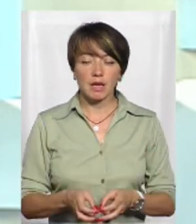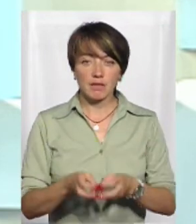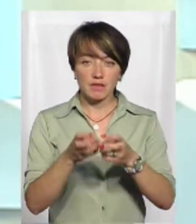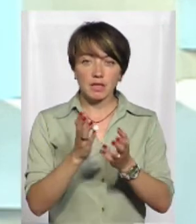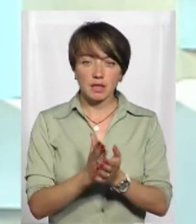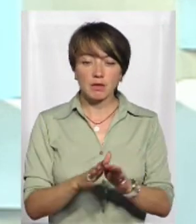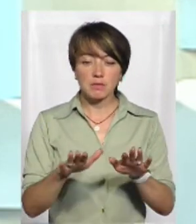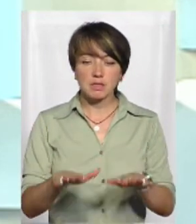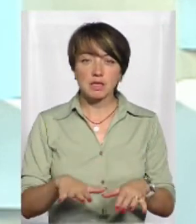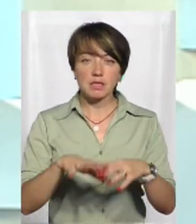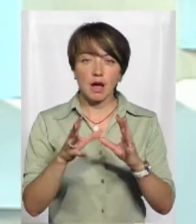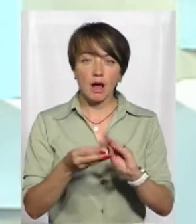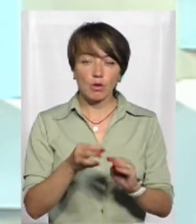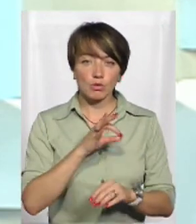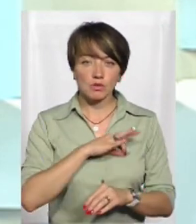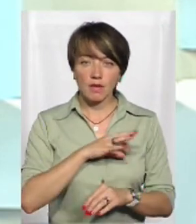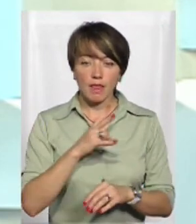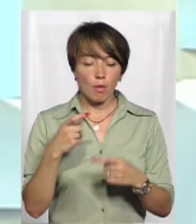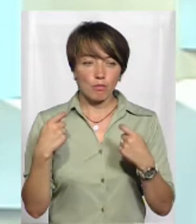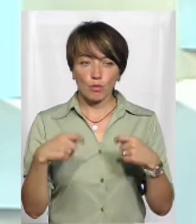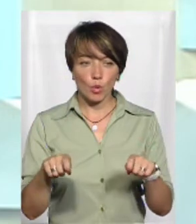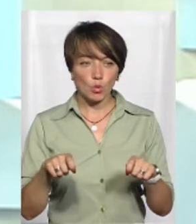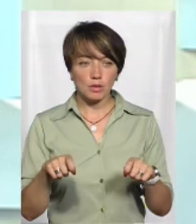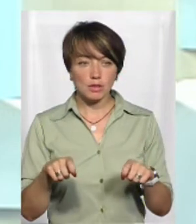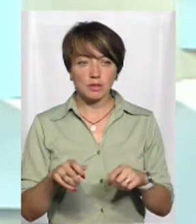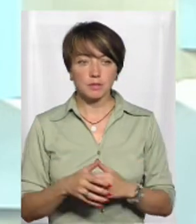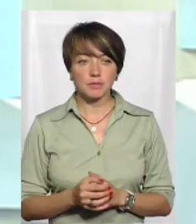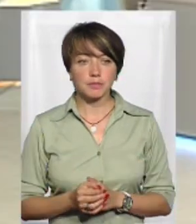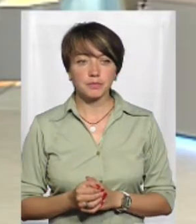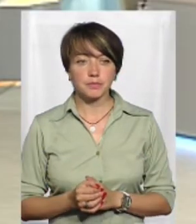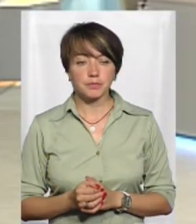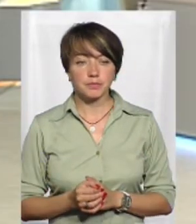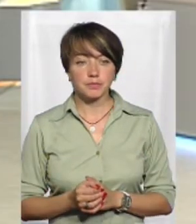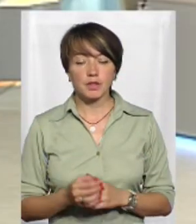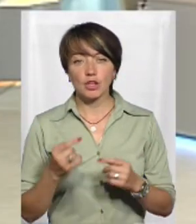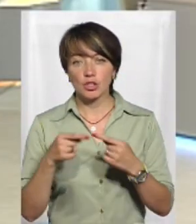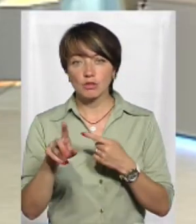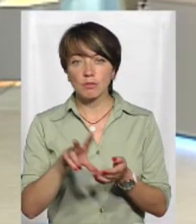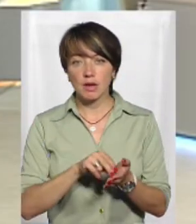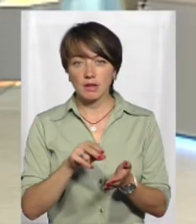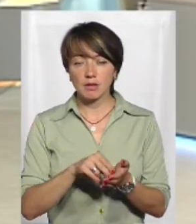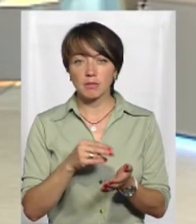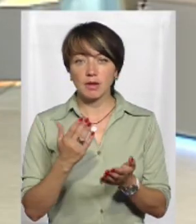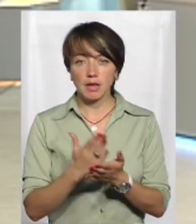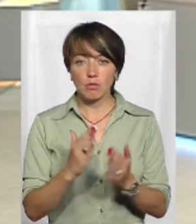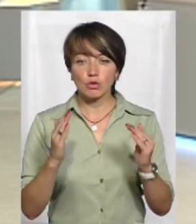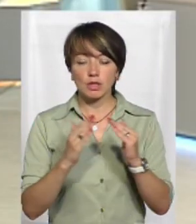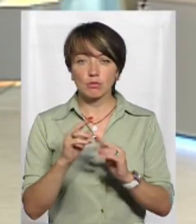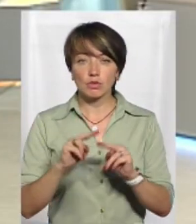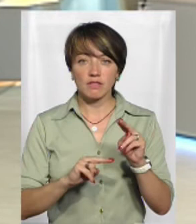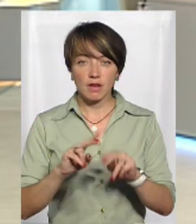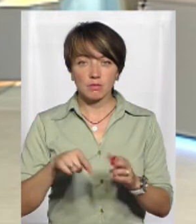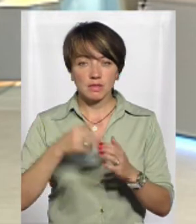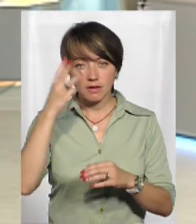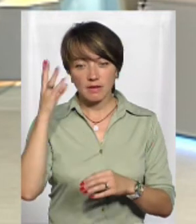ньому є місця загального користування, вони не продані, як є в нас інші приклади об'єктів, які будувалися в місті Хмельницькому. Тобто